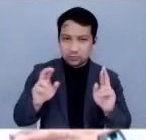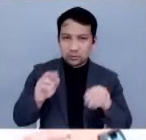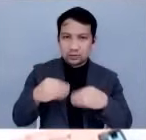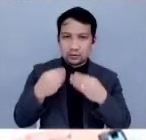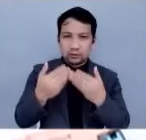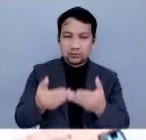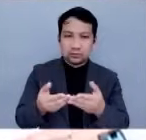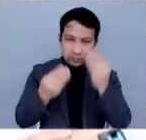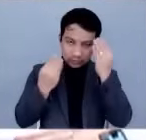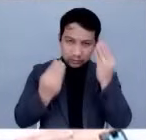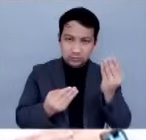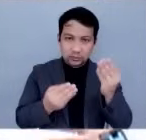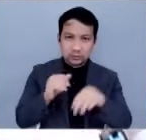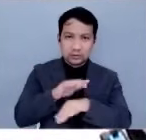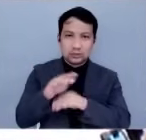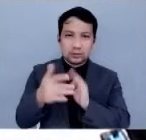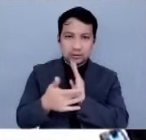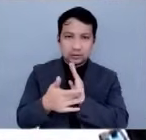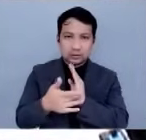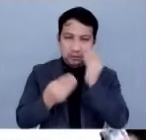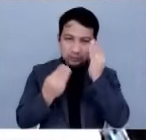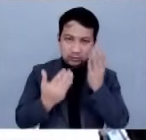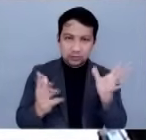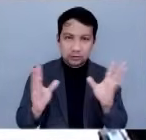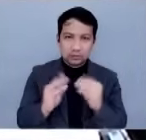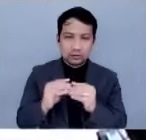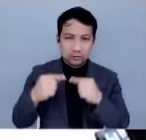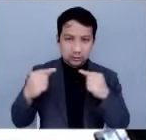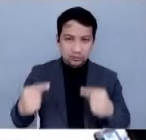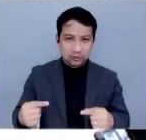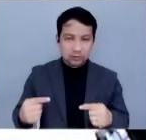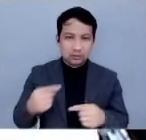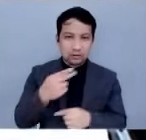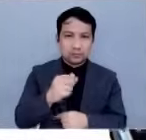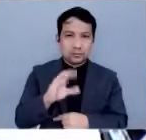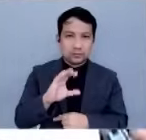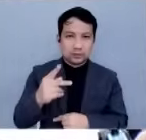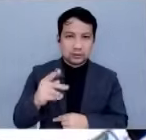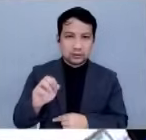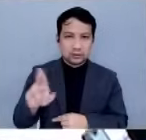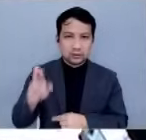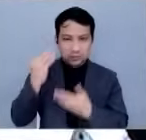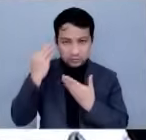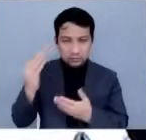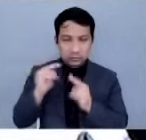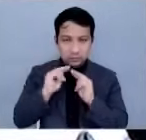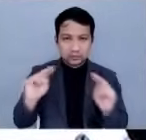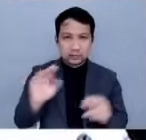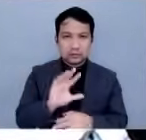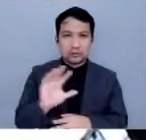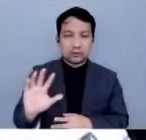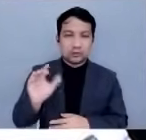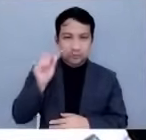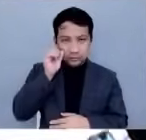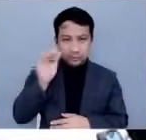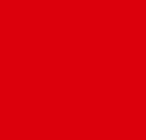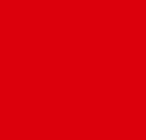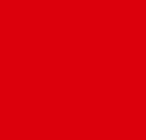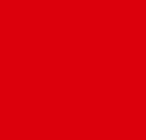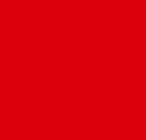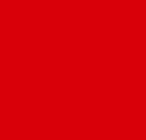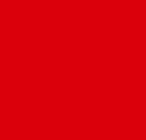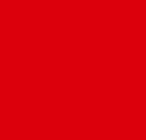ibang advanced technological measure para labanan ang mga hacker. Nagbabalita mula sa frontline, Elaine Fulgencio, News